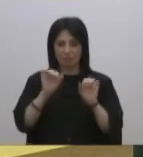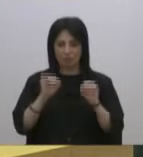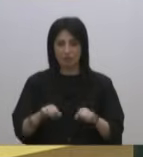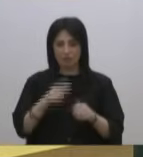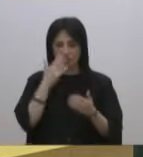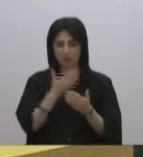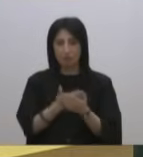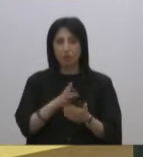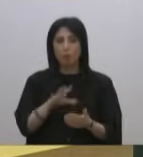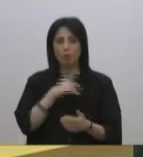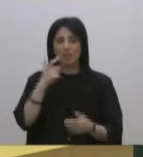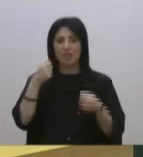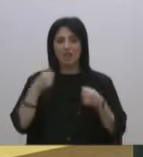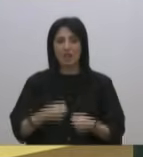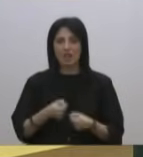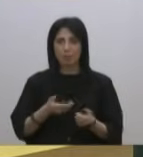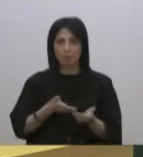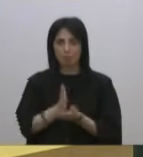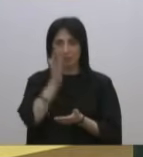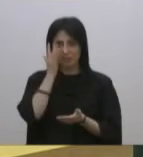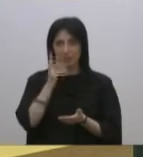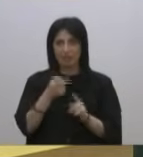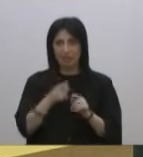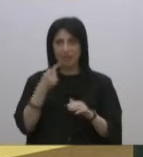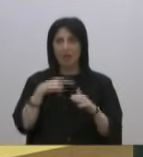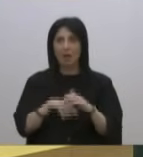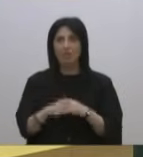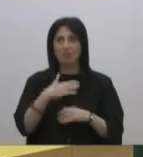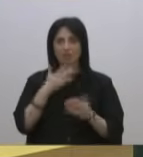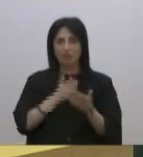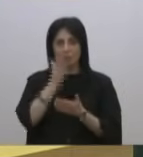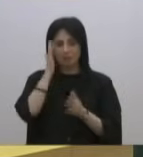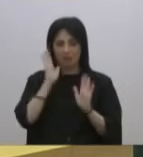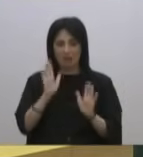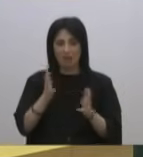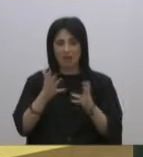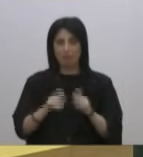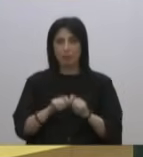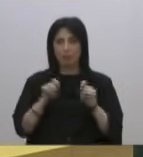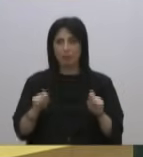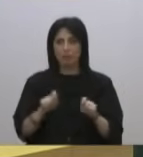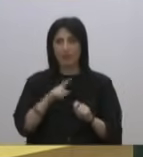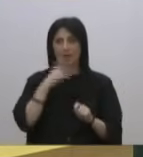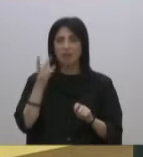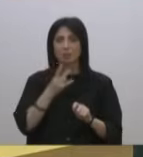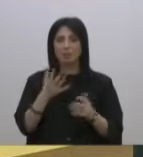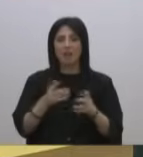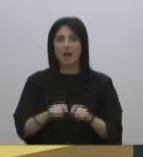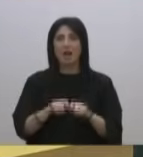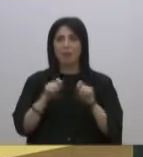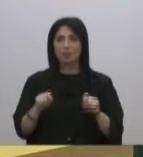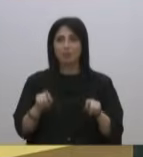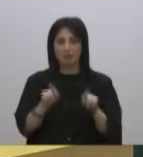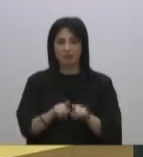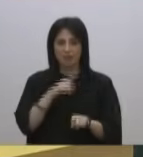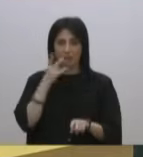შესაძლებელია მიჩნეული იქნეს ლეგიტიმურ მიზნად. აქედან გამომდინარე, ჩვენი მიზანია გამჭვირვალობა და რა თქმა უნდა, გამჭვირვალობა